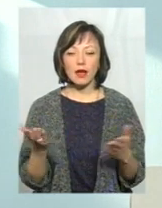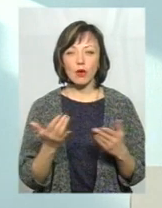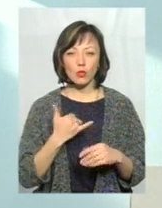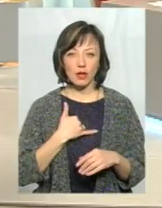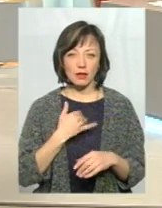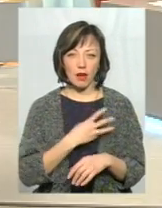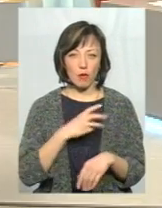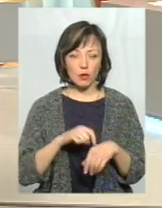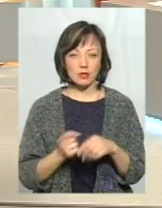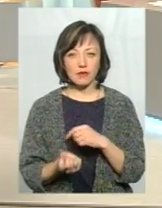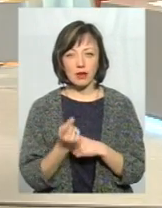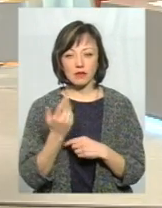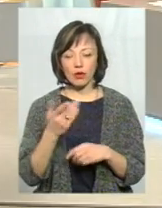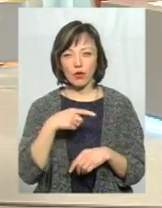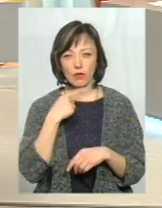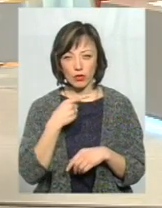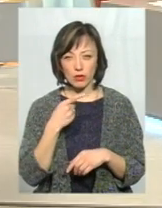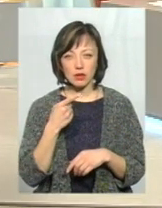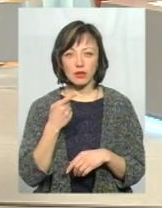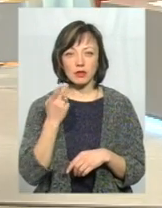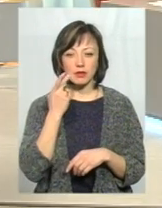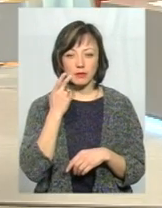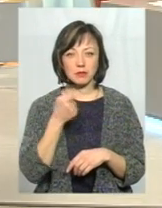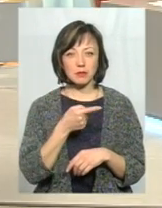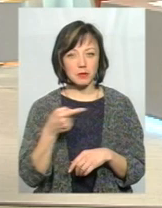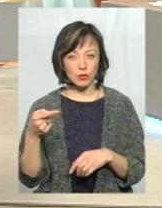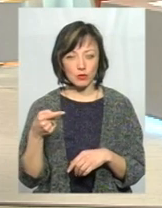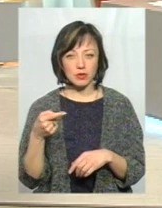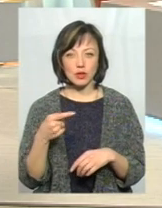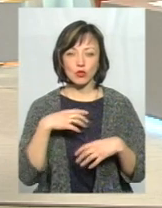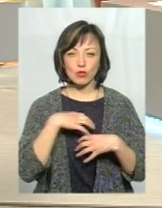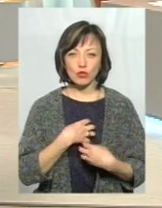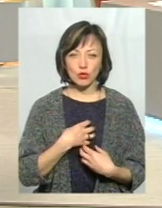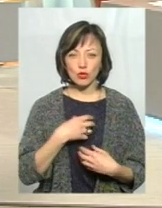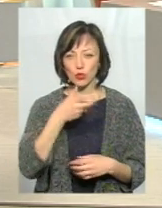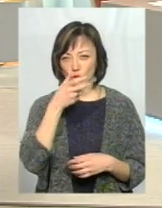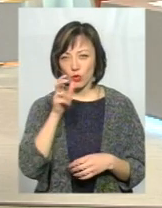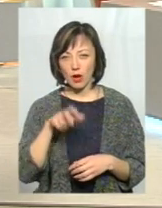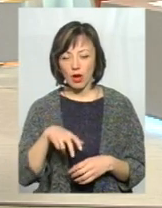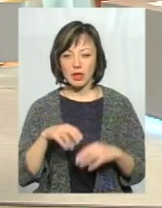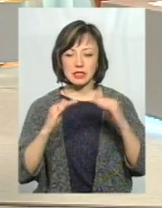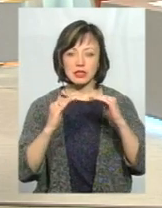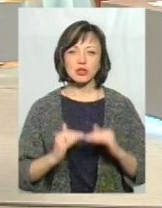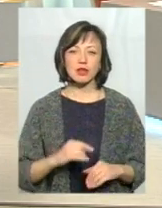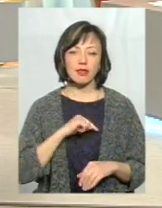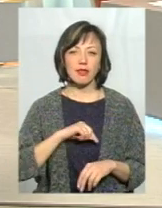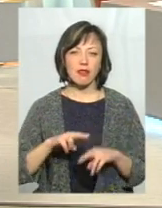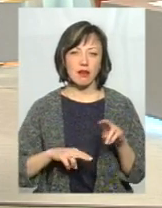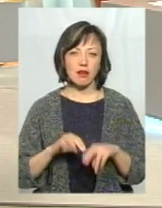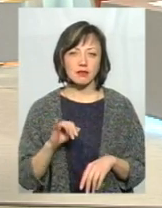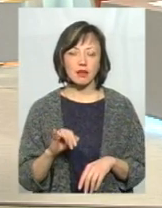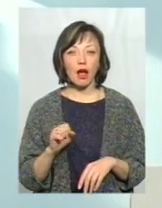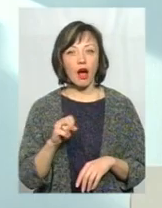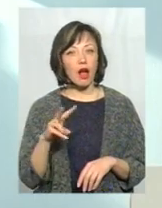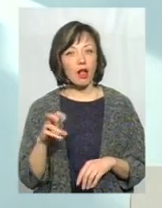нас емоції появляються? Як ви говорили, вони, як правило, зі знаком мінус. Це смуток, туга, знижений настрій. Але